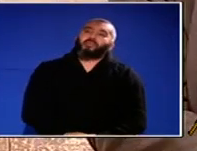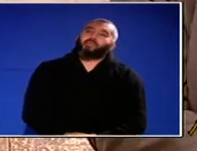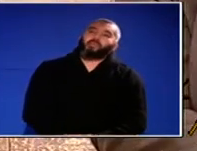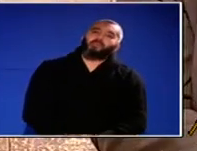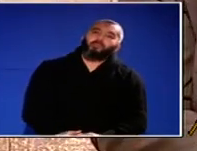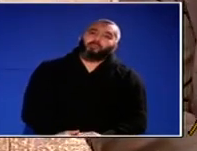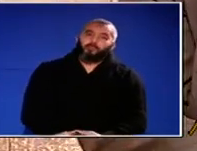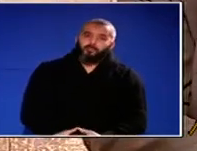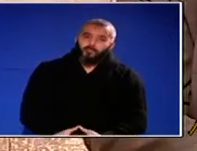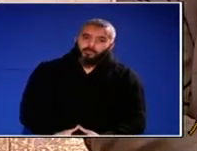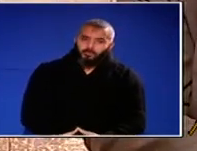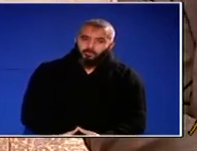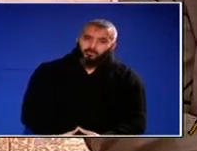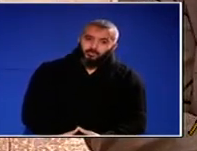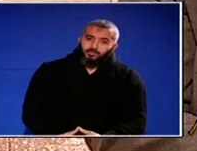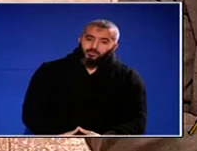تفضل سي شوش.